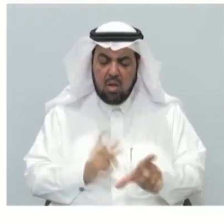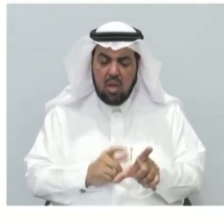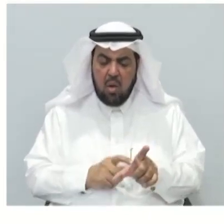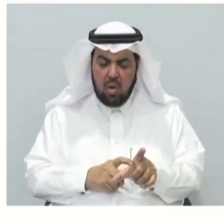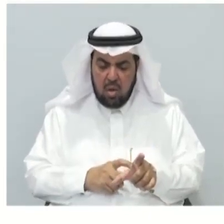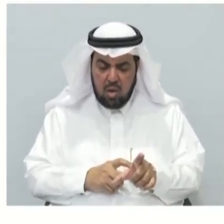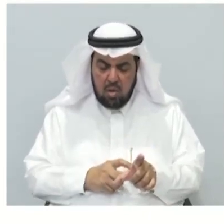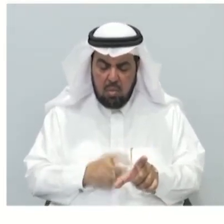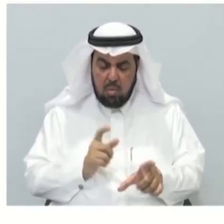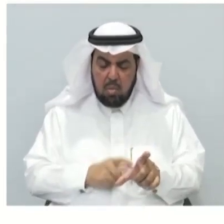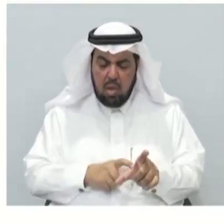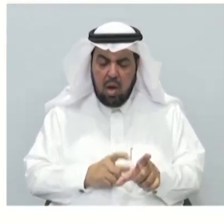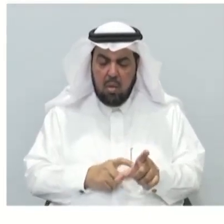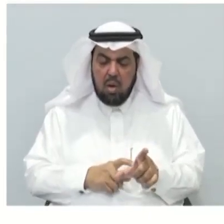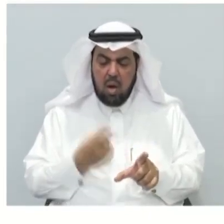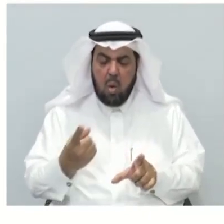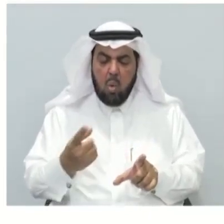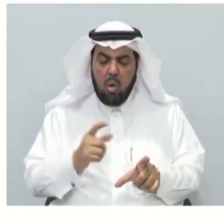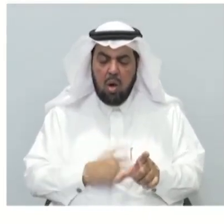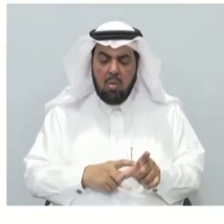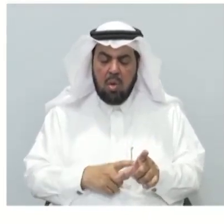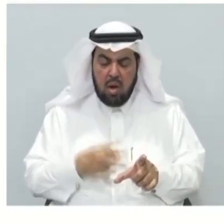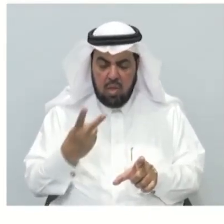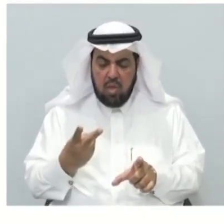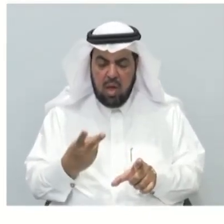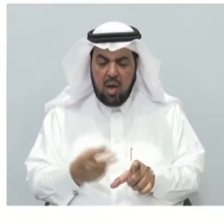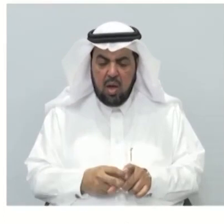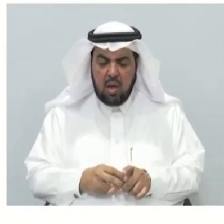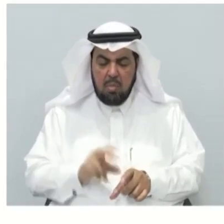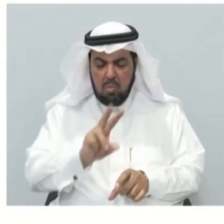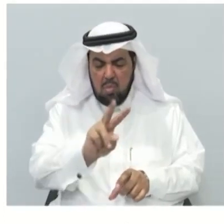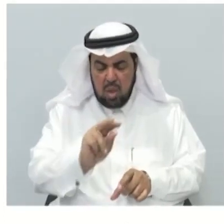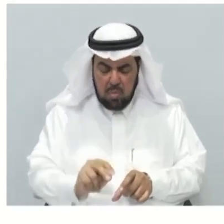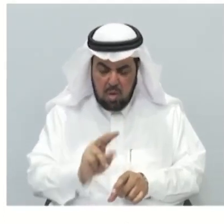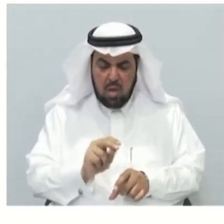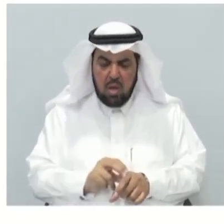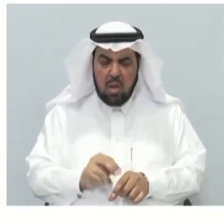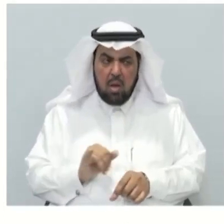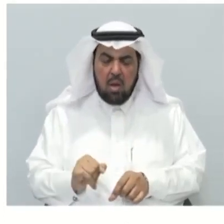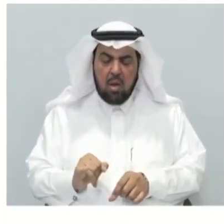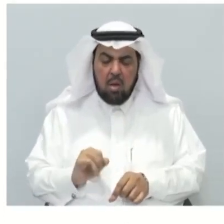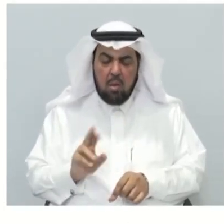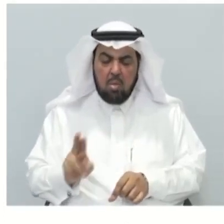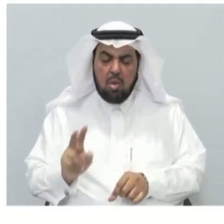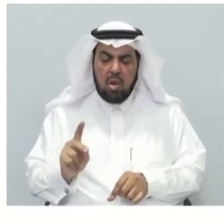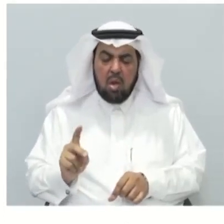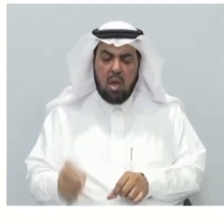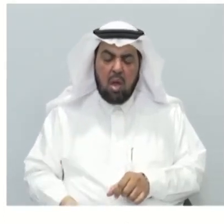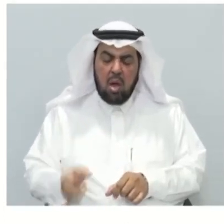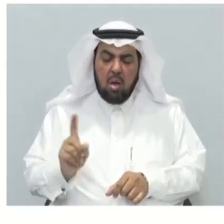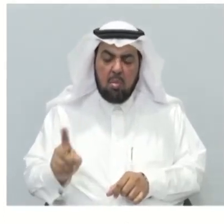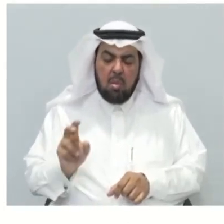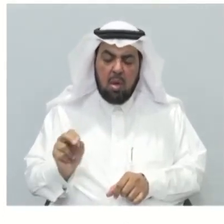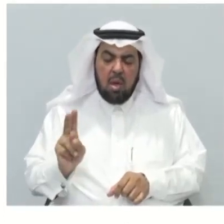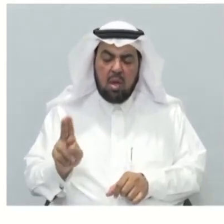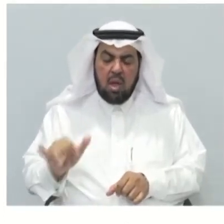في المثلث يعني الزاويه في المثلث اللي فوق هنا لاحظ معنا تطابق الزاويه